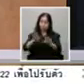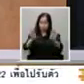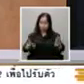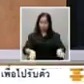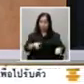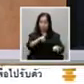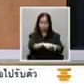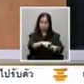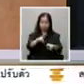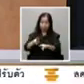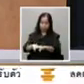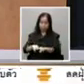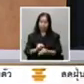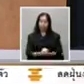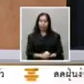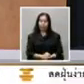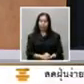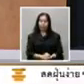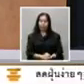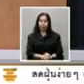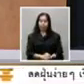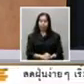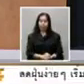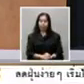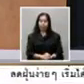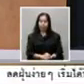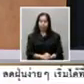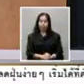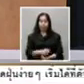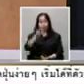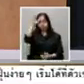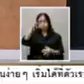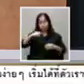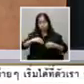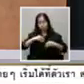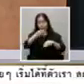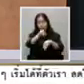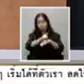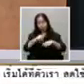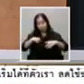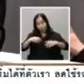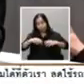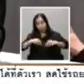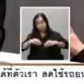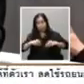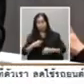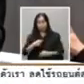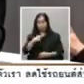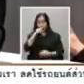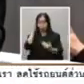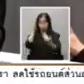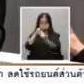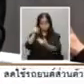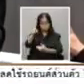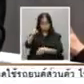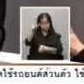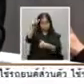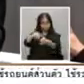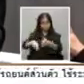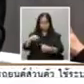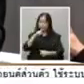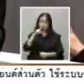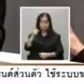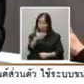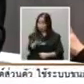ครับพอ ครับผมยอมรับคำวินิจฉัยของท่านประธานครับแต่ผมขอพูดกับผู้อภิปรายนะครับ ไม่